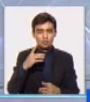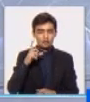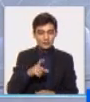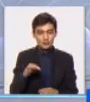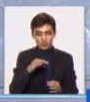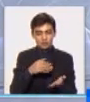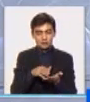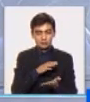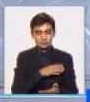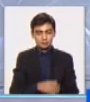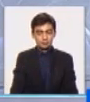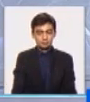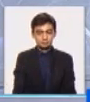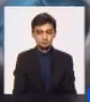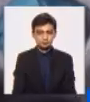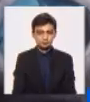Людмила Батюшкина расскажет подробнее.